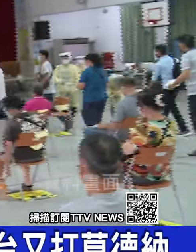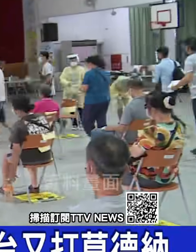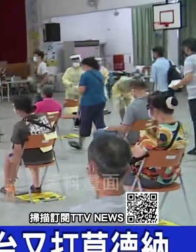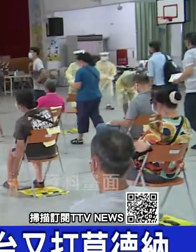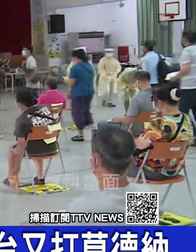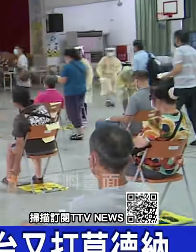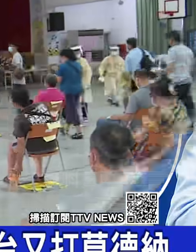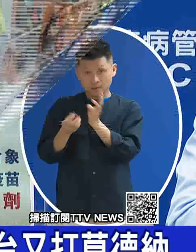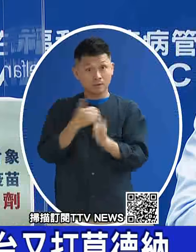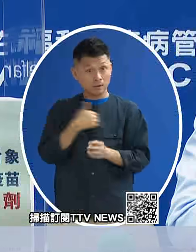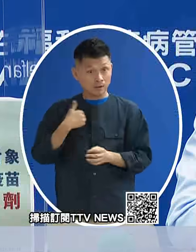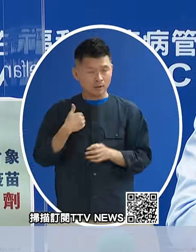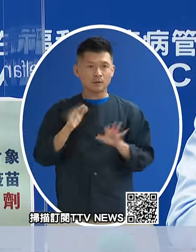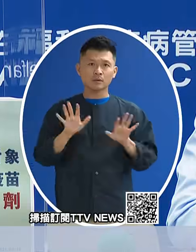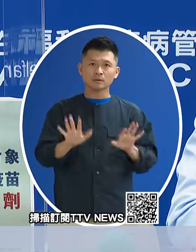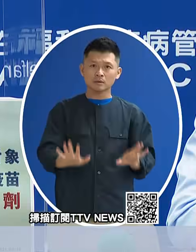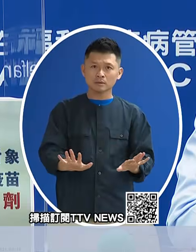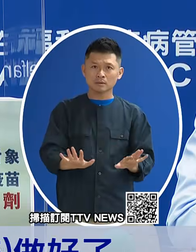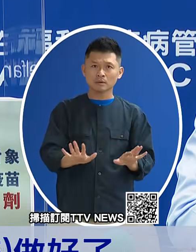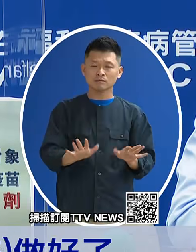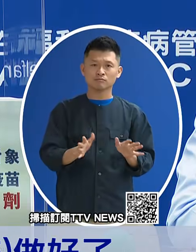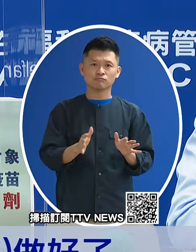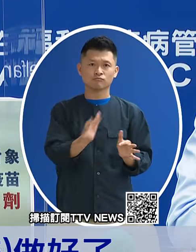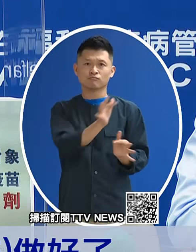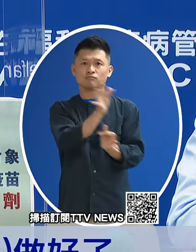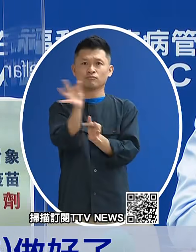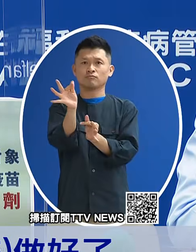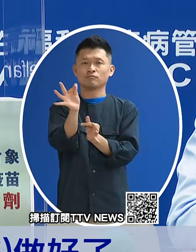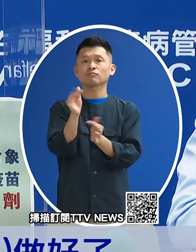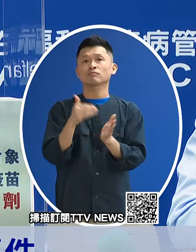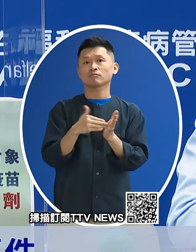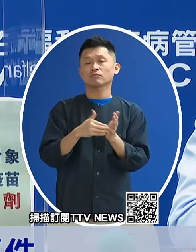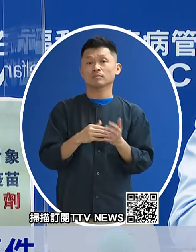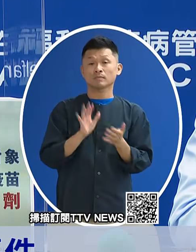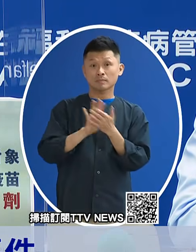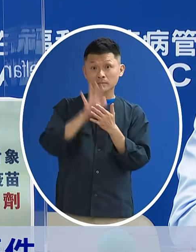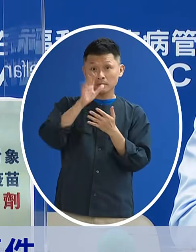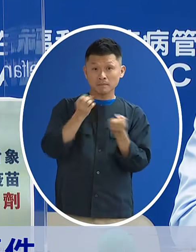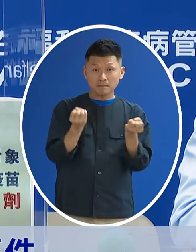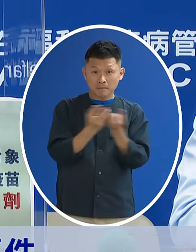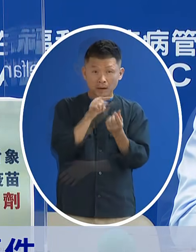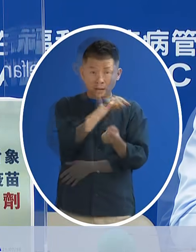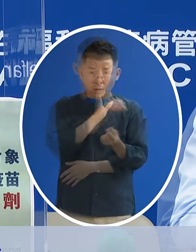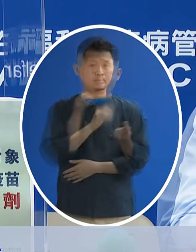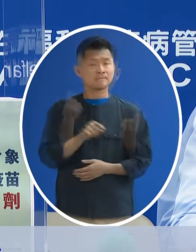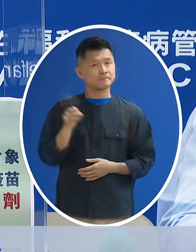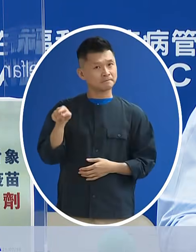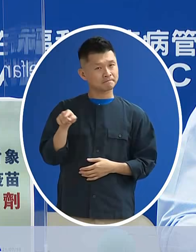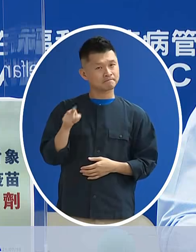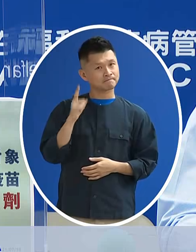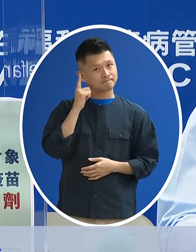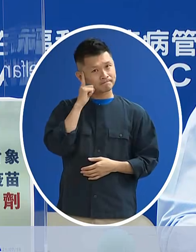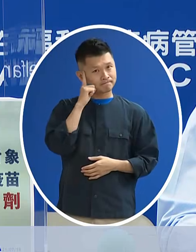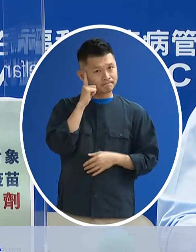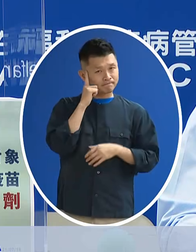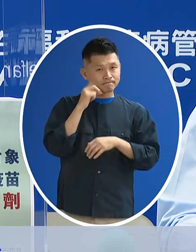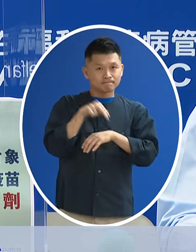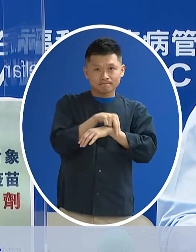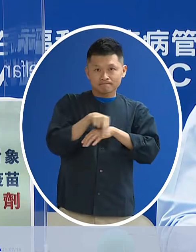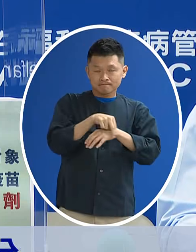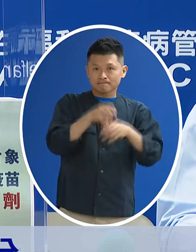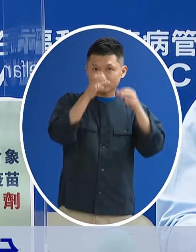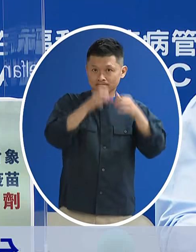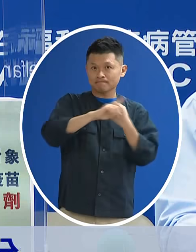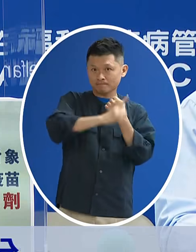在大部分的都已经把这个事情做好了，所以未来这样的事件应该会越来越少。国外打疫苗的